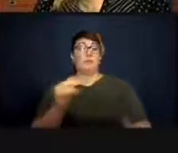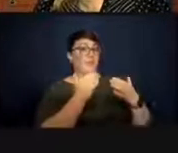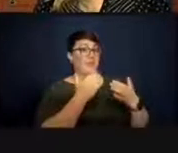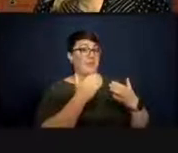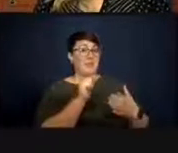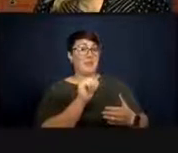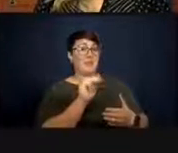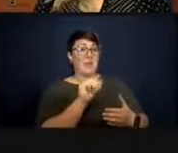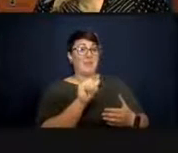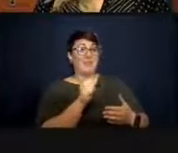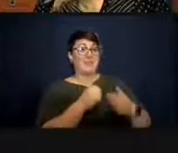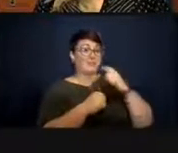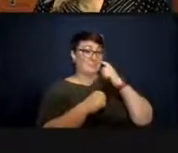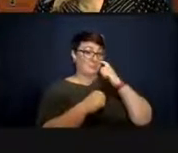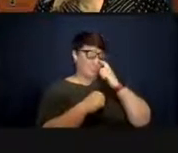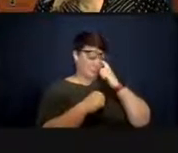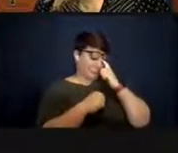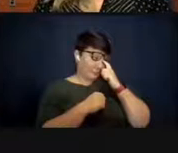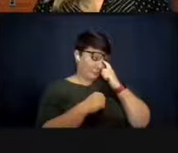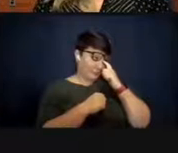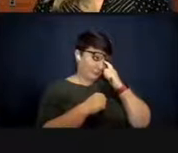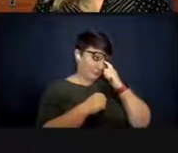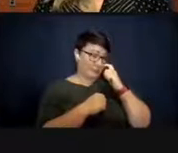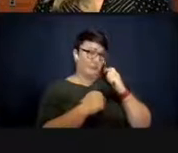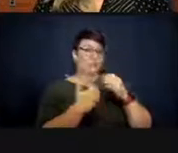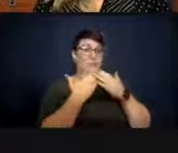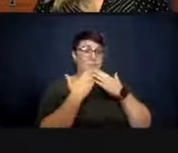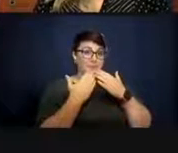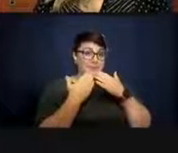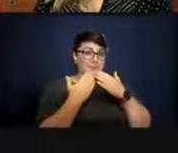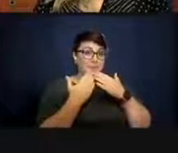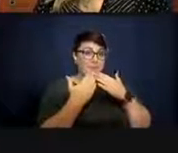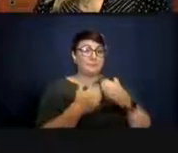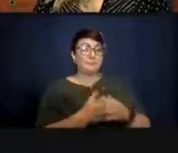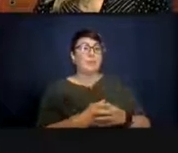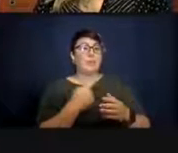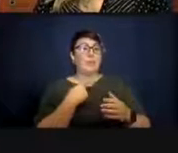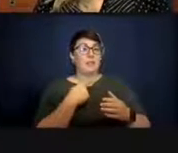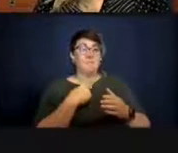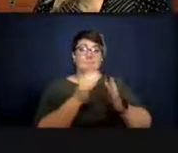شكرا أماندا، أنا أقدر